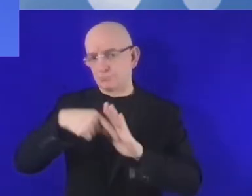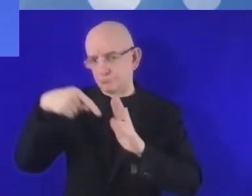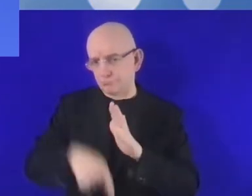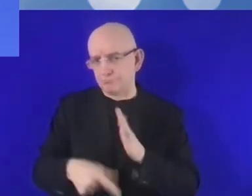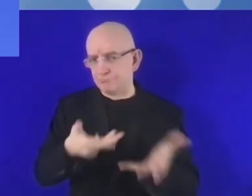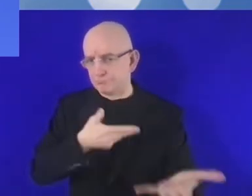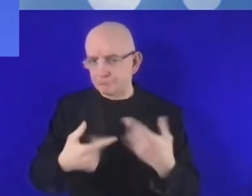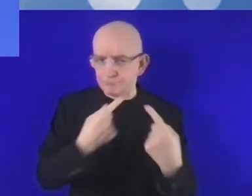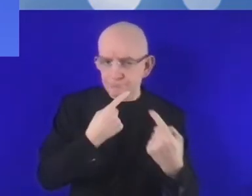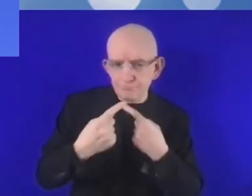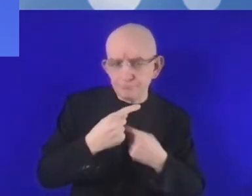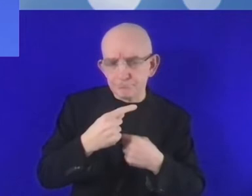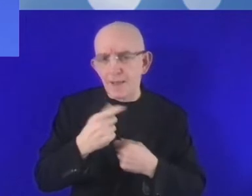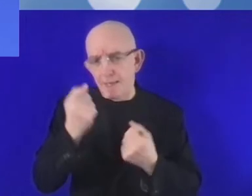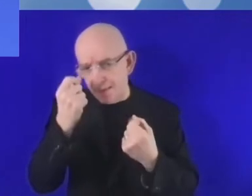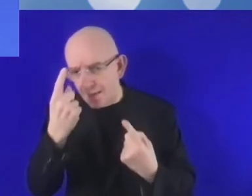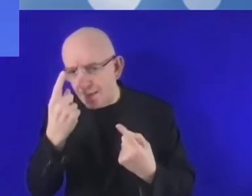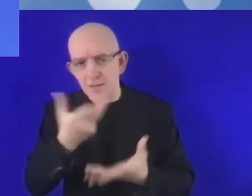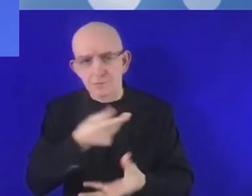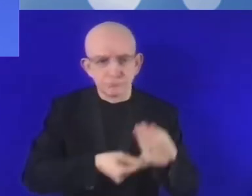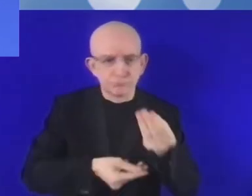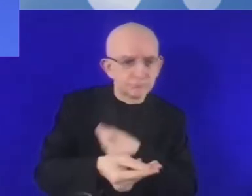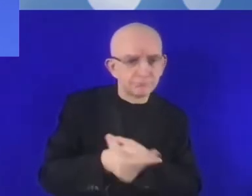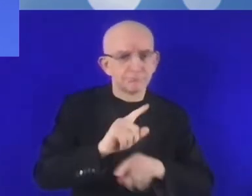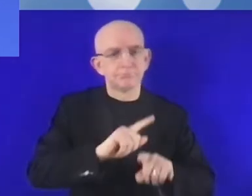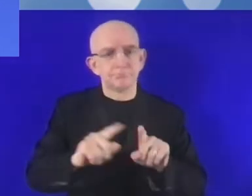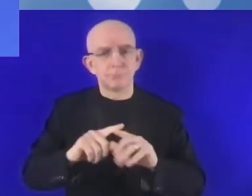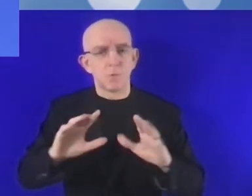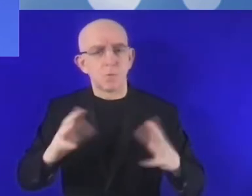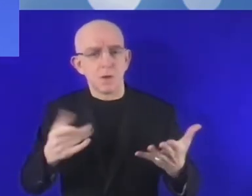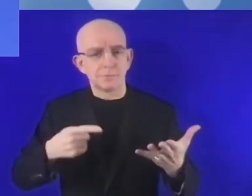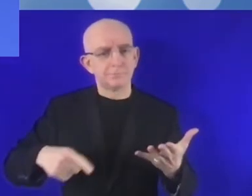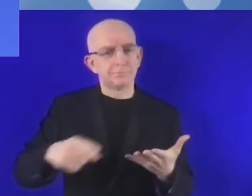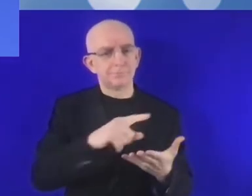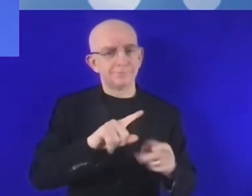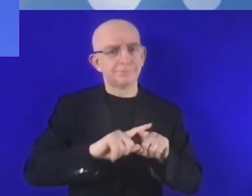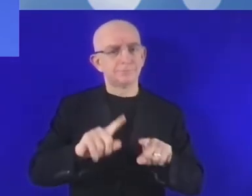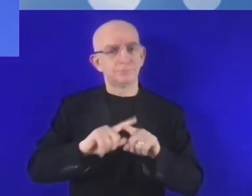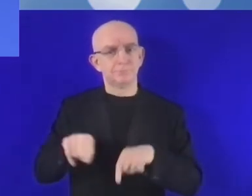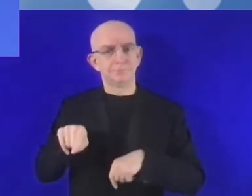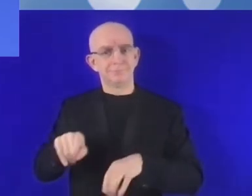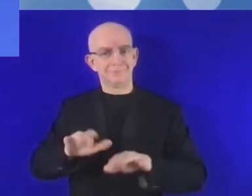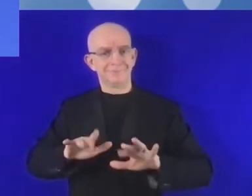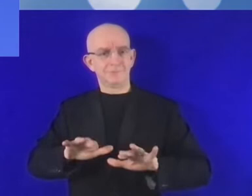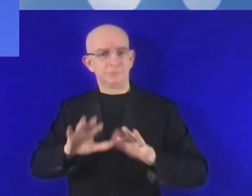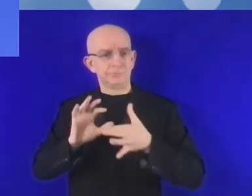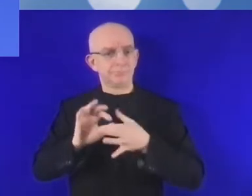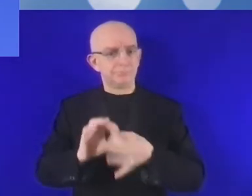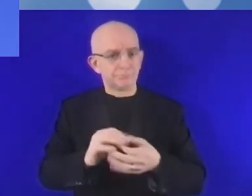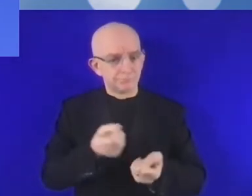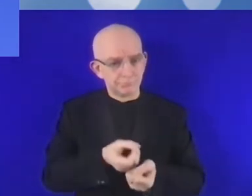وكذلك القوانين واللوائح التشريعية الجديدة. أنا أؤمن بأن المناقشات هذه سوف تكون